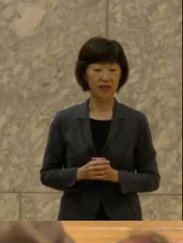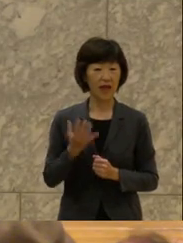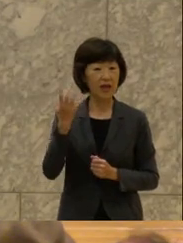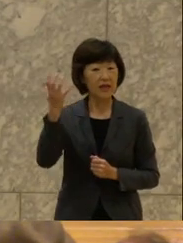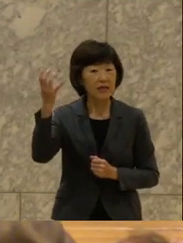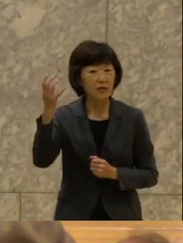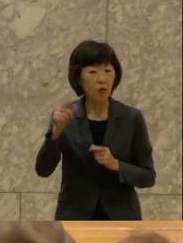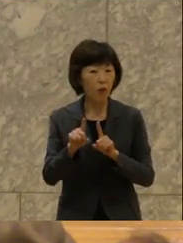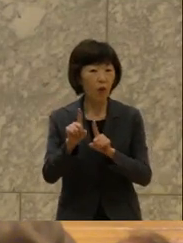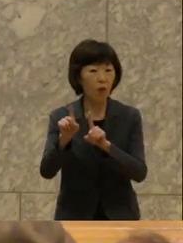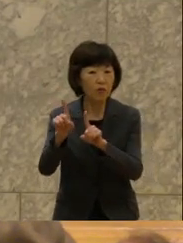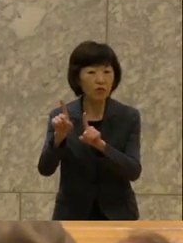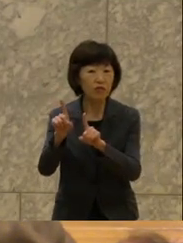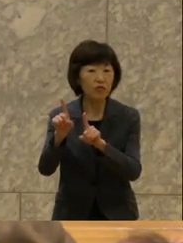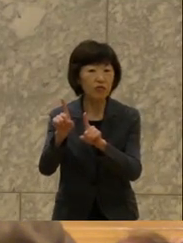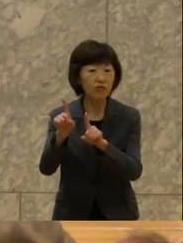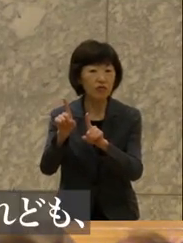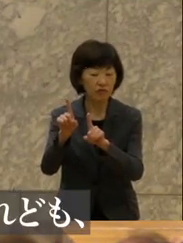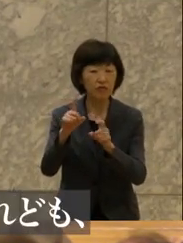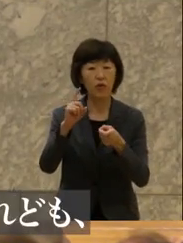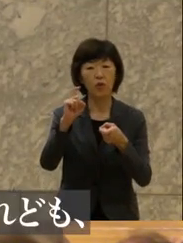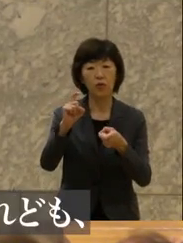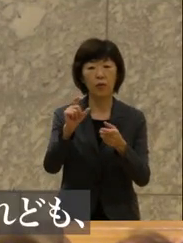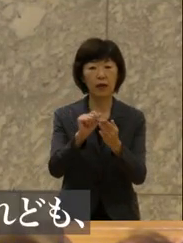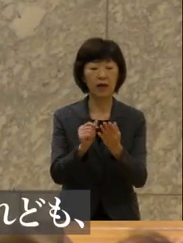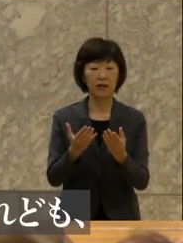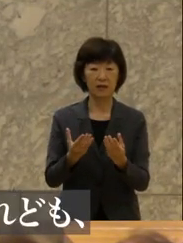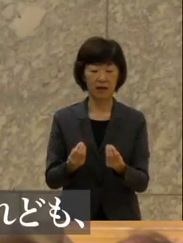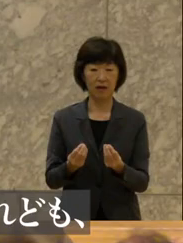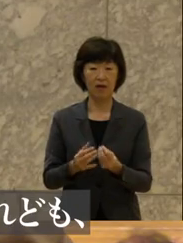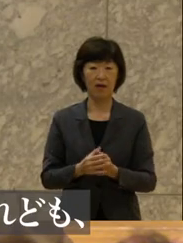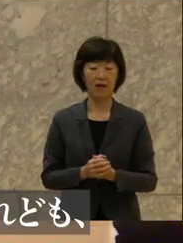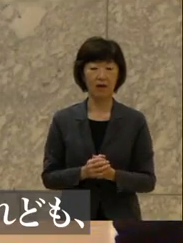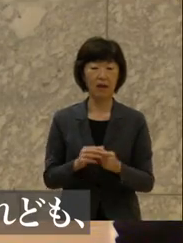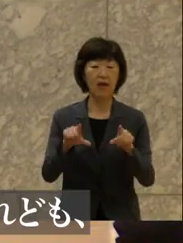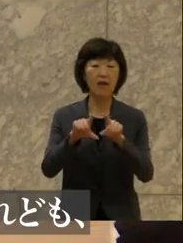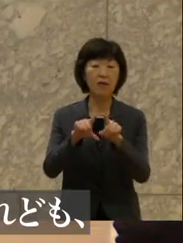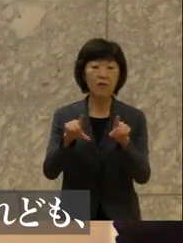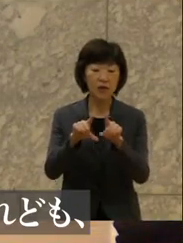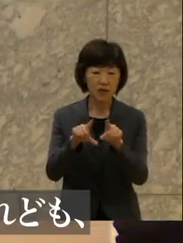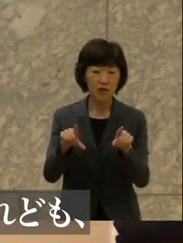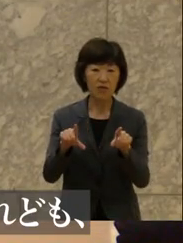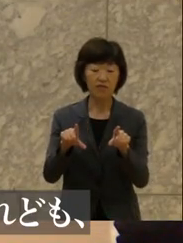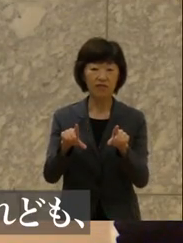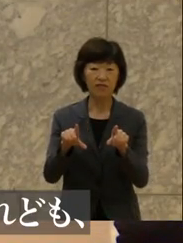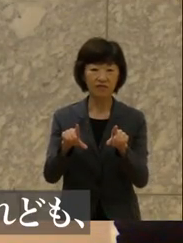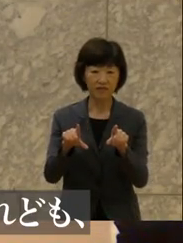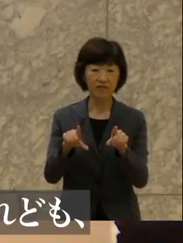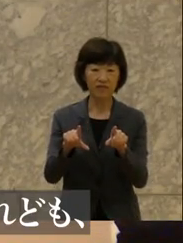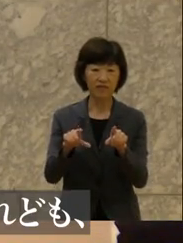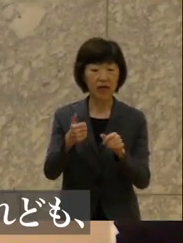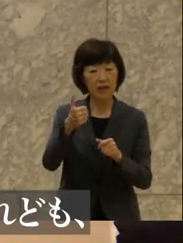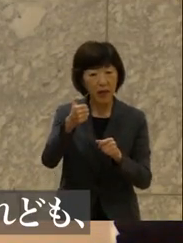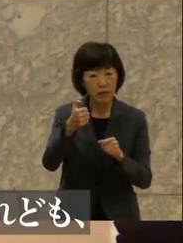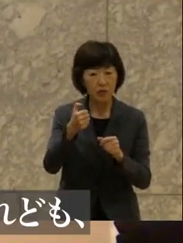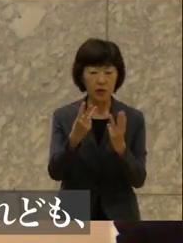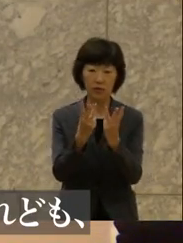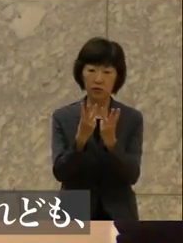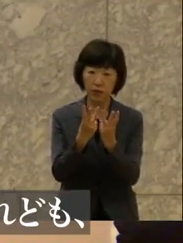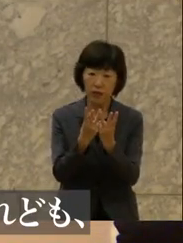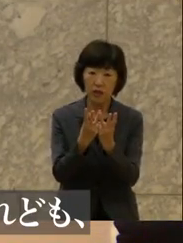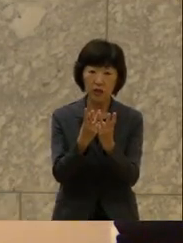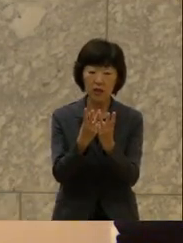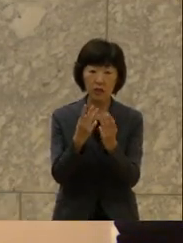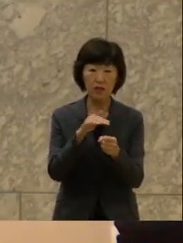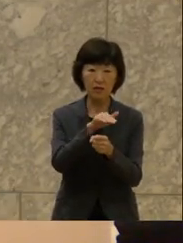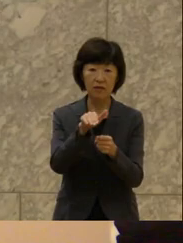理想を追うと書かせていただきましたそうですねもちろん順位とかタイムとか数字ってのも大事な